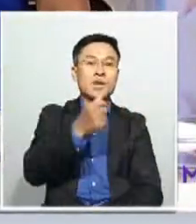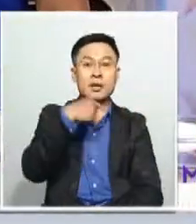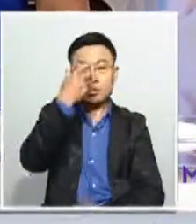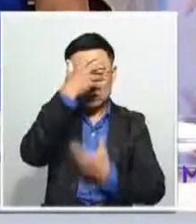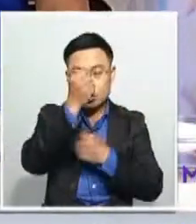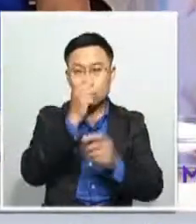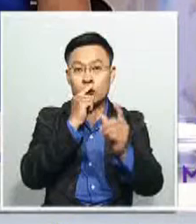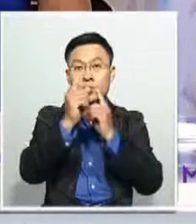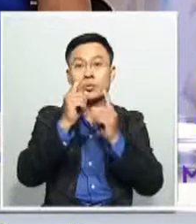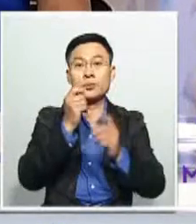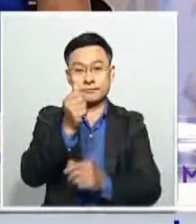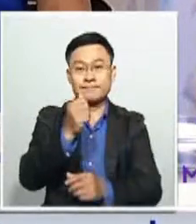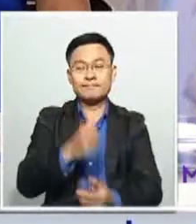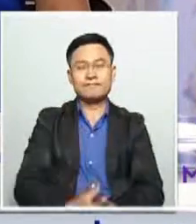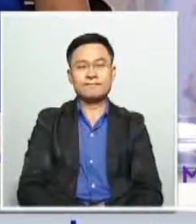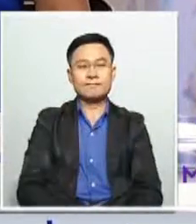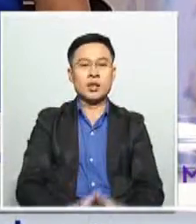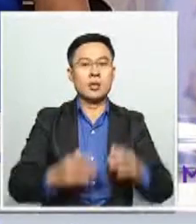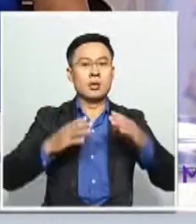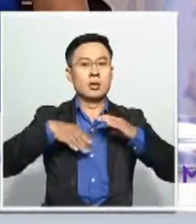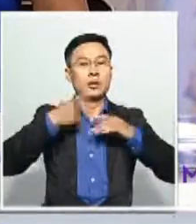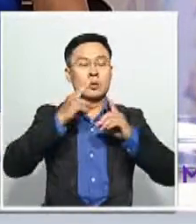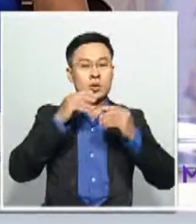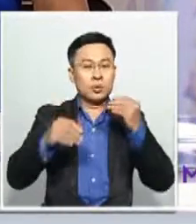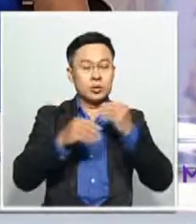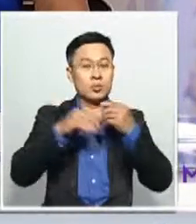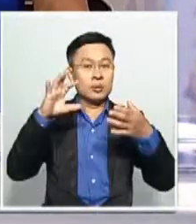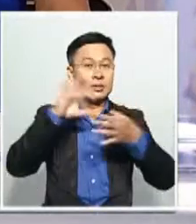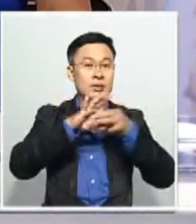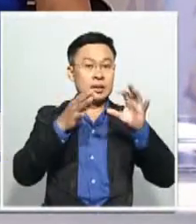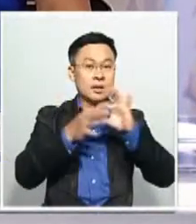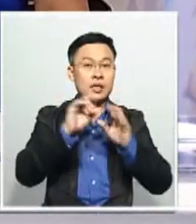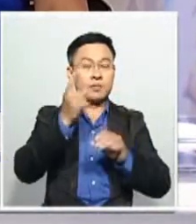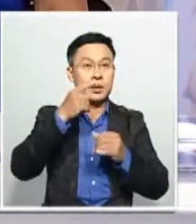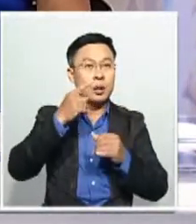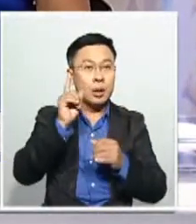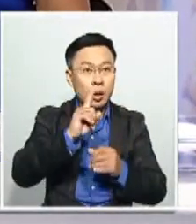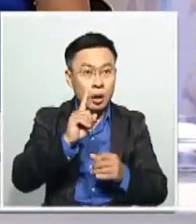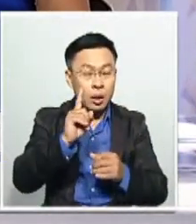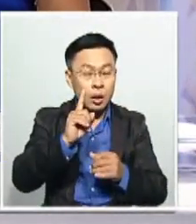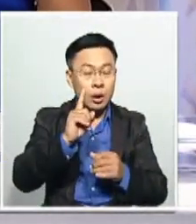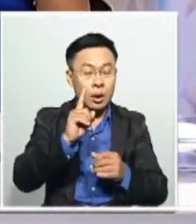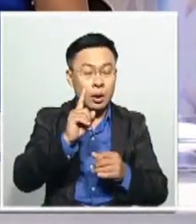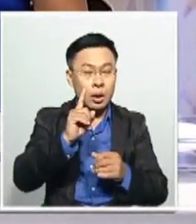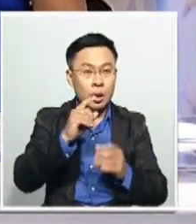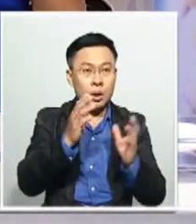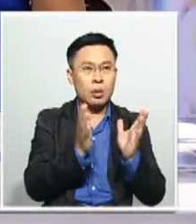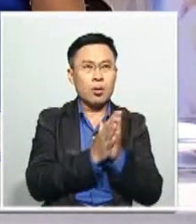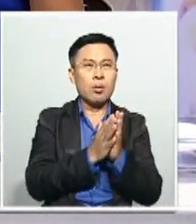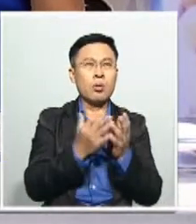จก็ลองติดต่อกันดูนะครับเราพักครู่เดียวเนา ะ เดี๋ยวกลับมาช่วงหน้า คุณทักทายคุณป้าคุณพี่